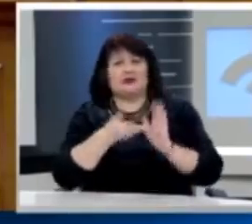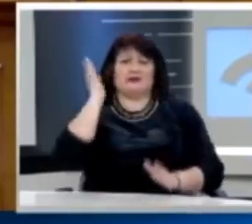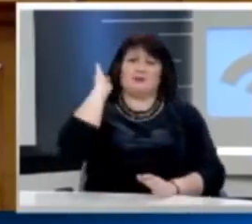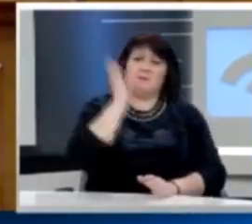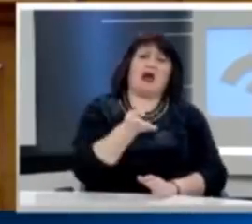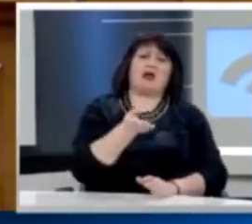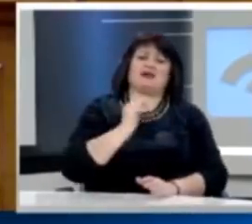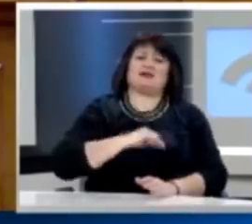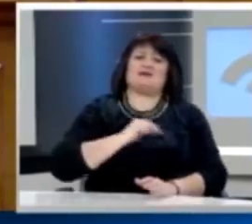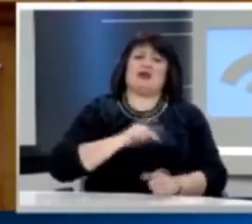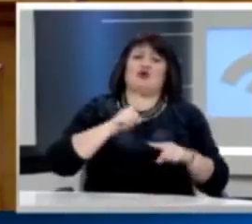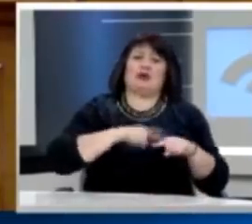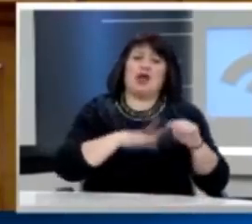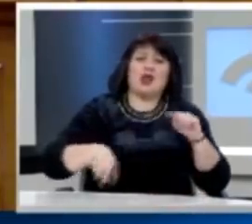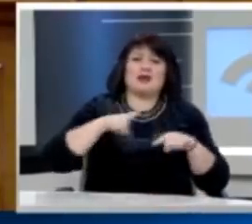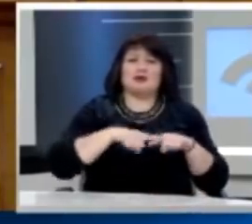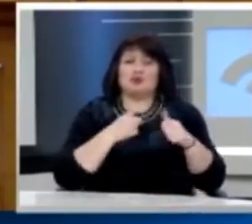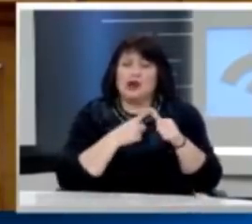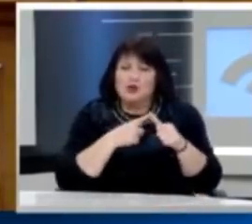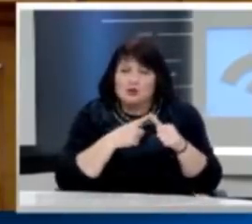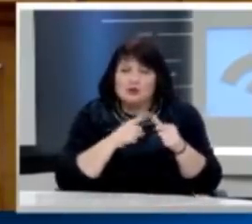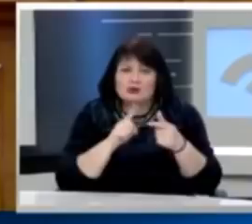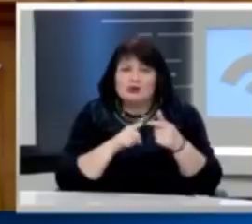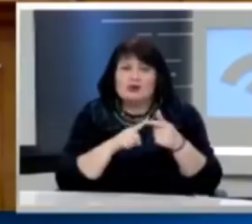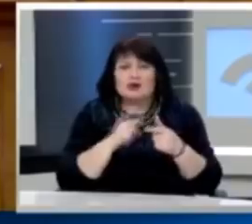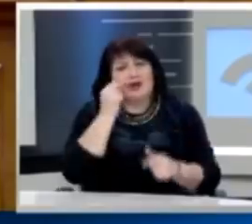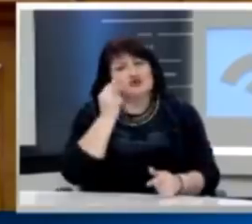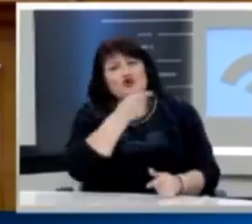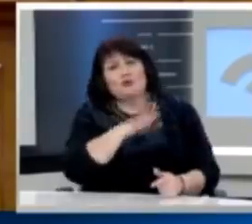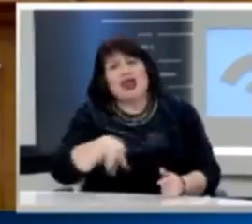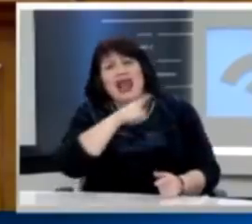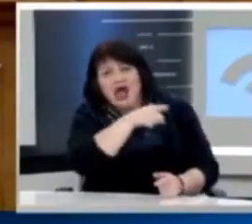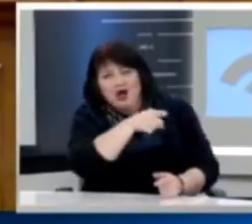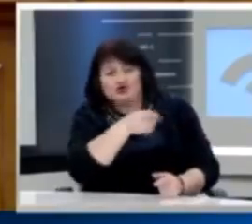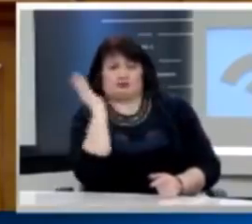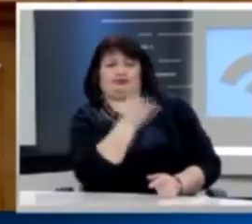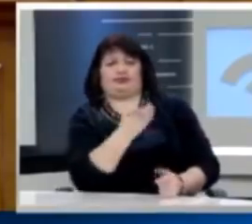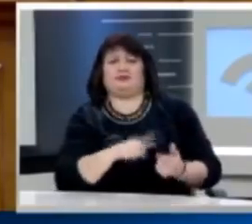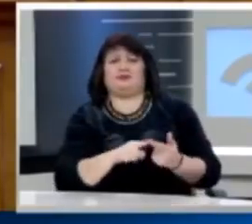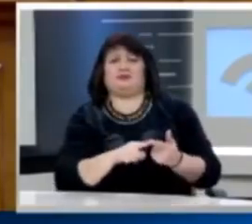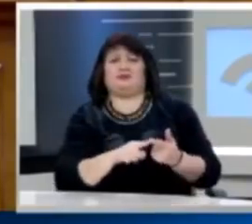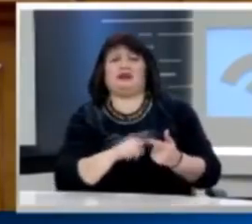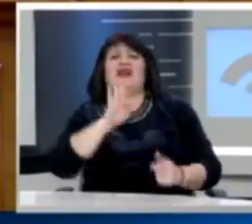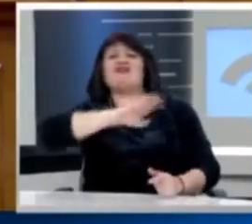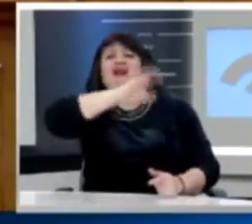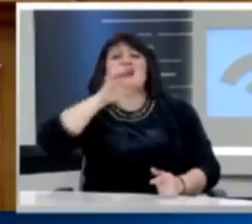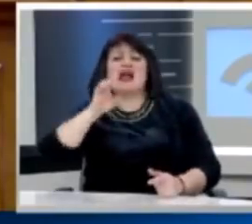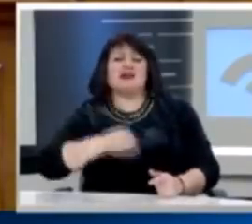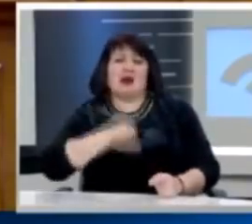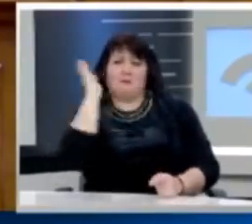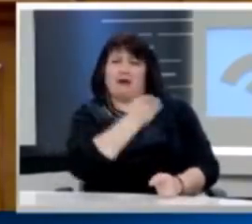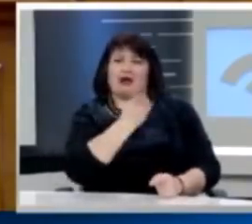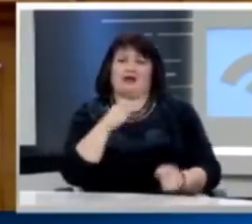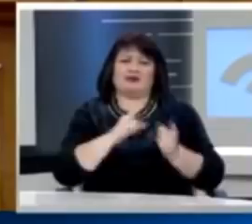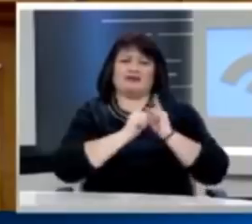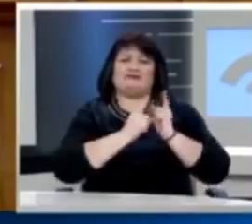κατά των συμφερόντων και του ελληνικού λαού, αλλά και του λαού της γειτονικής χώρας και όλων των λαών της Βαλκανικής. Και